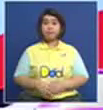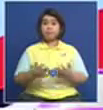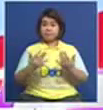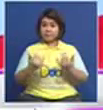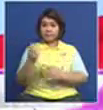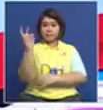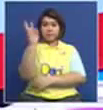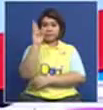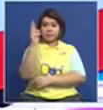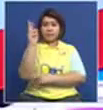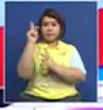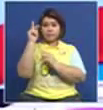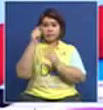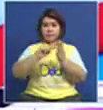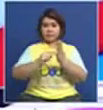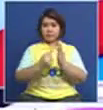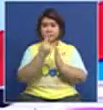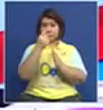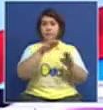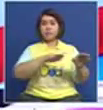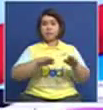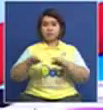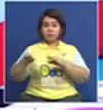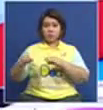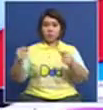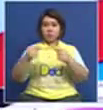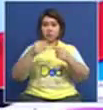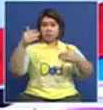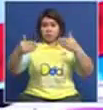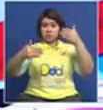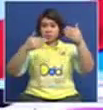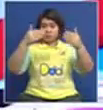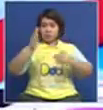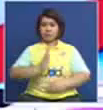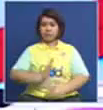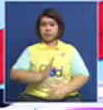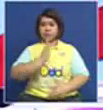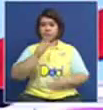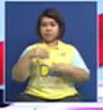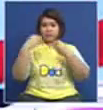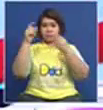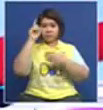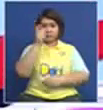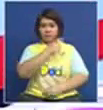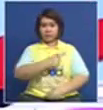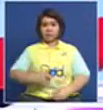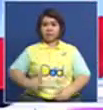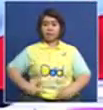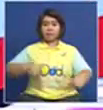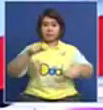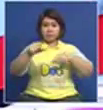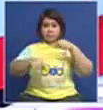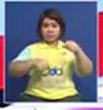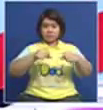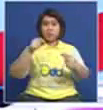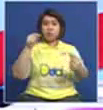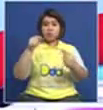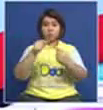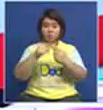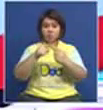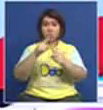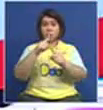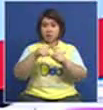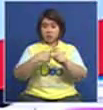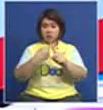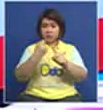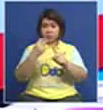ค่ะพักเที่ยงวันนี้ค่ะเดี๋ยวเราจะเริ่มกันที่การเตรียมความพร้อมสำหรับกิจกรรมเฉลิมพระเกียรติปั่นเพื่อพ่อ Bike for Dad นะคะซึ่งก็จะมีขึ้นในวันศุกร์ที่11ธันวา